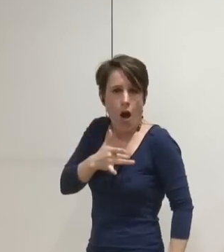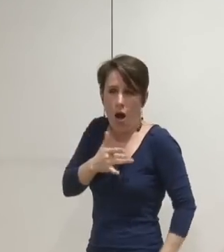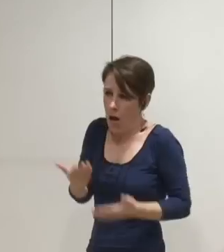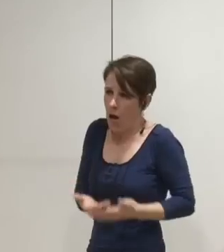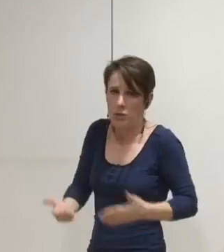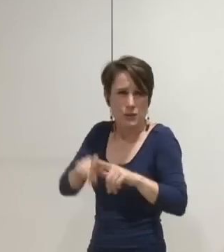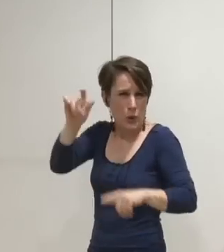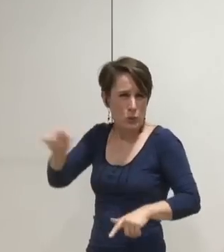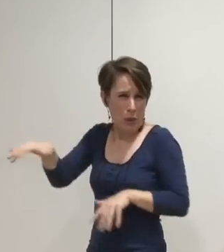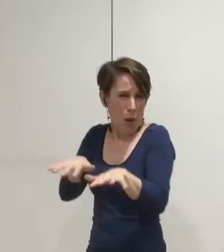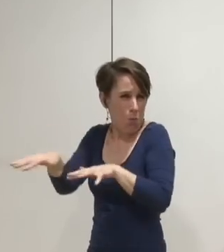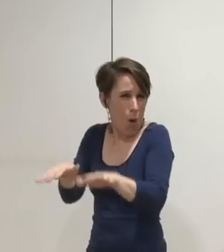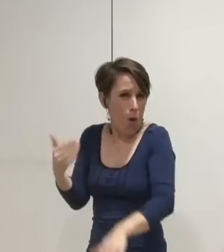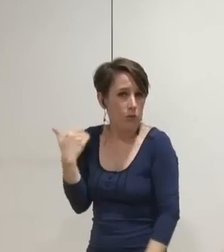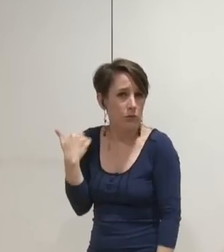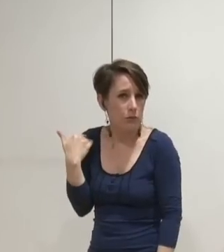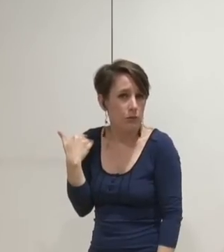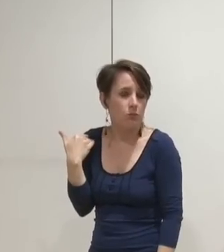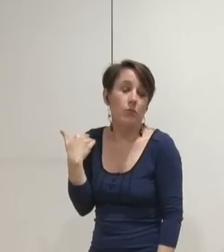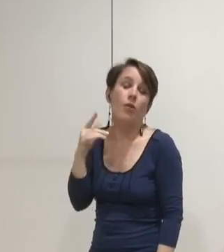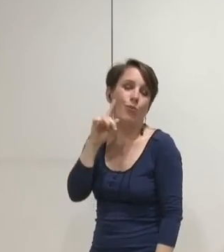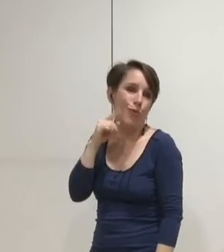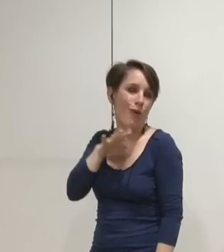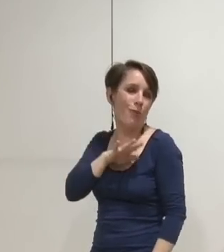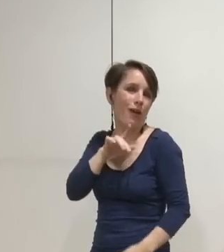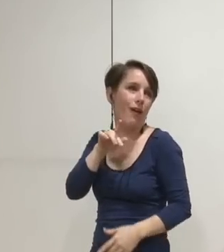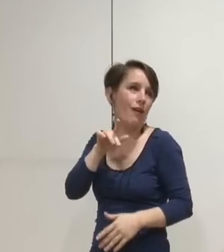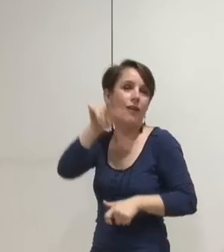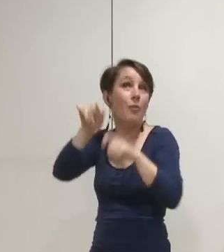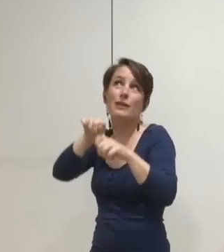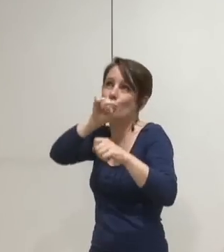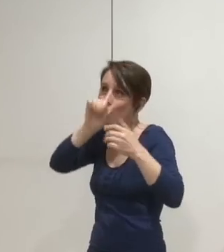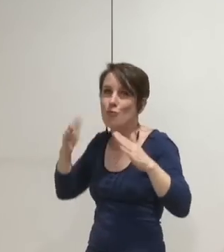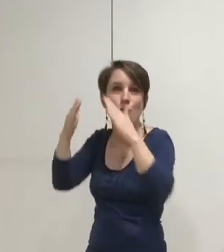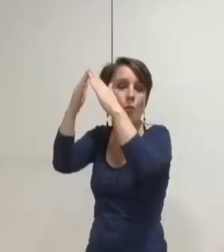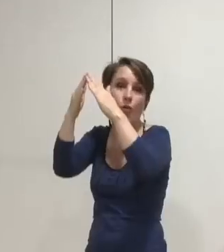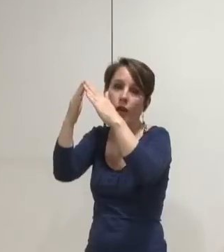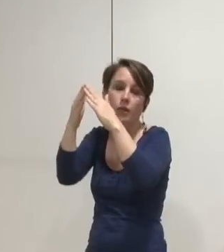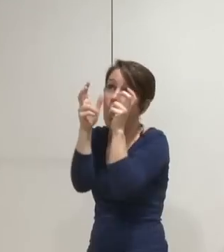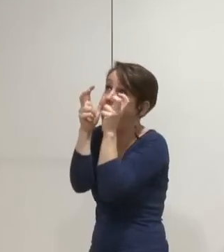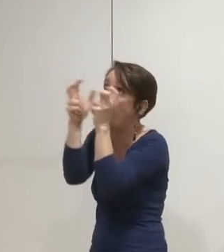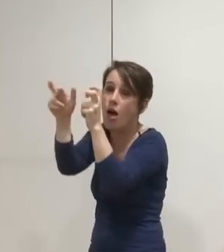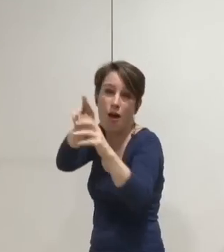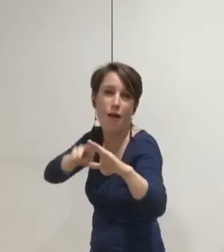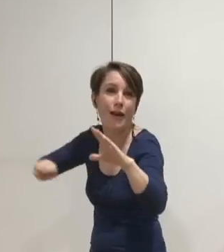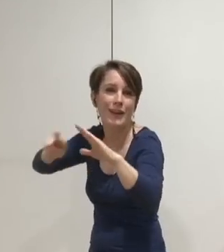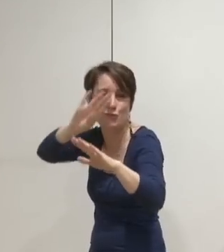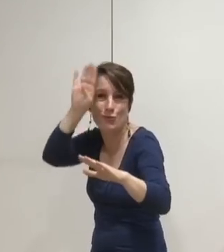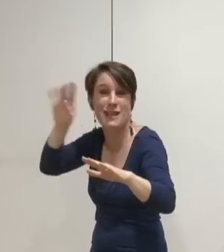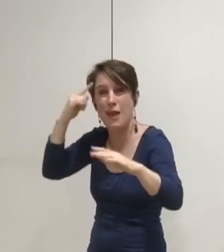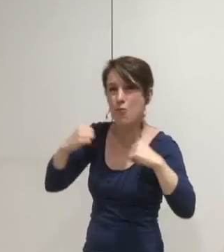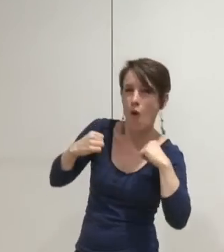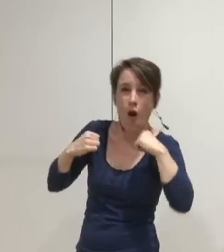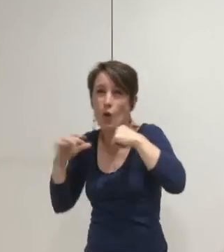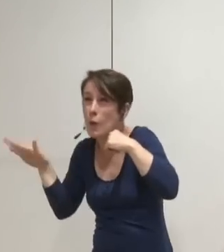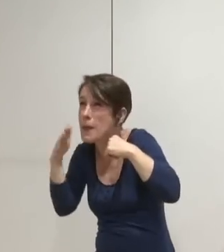liens qui unissent un certain nombre de de montagnards et cette région bien connu pour les trqus magnifiques qu'on est capable